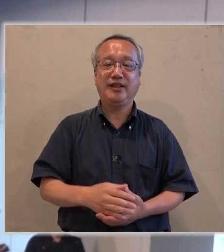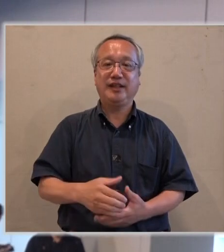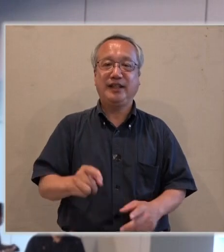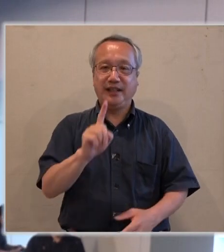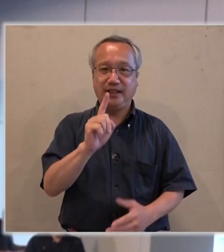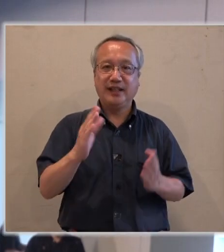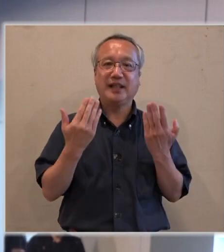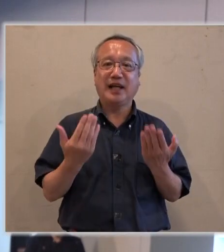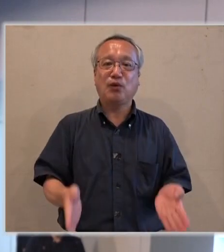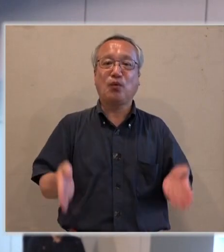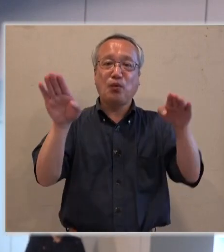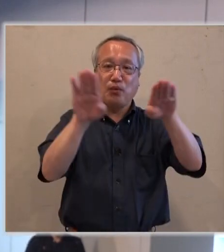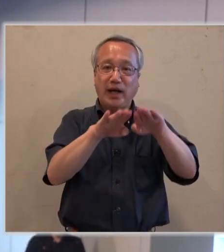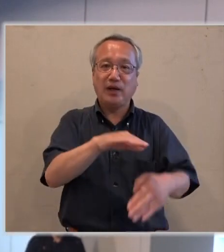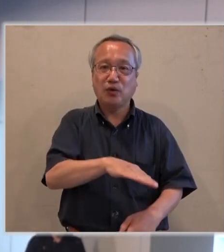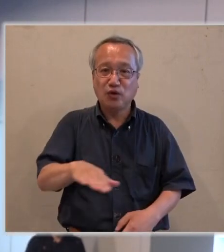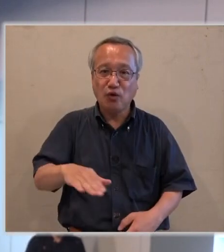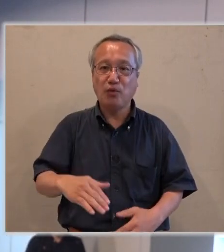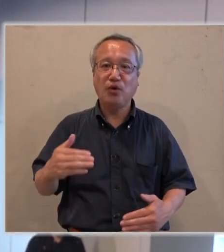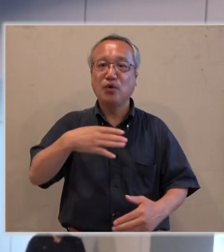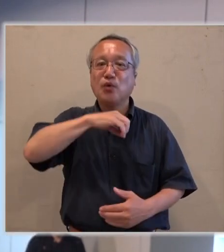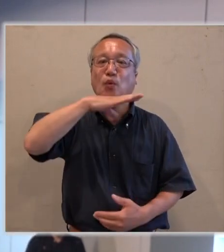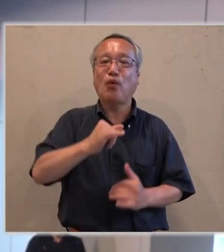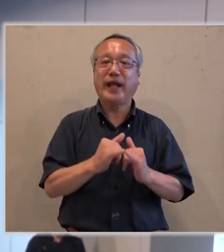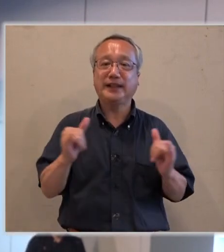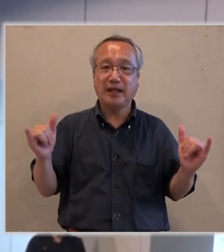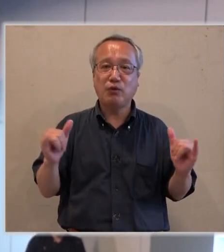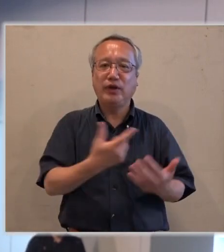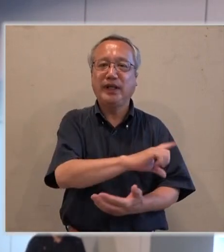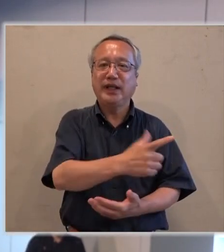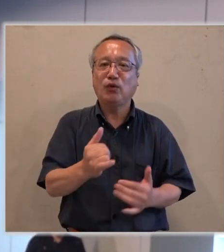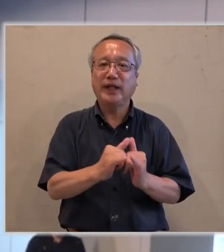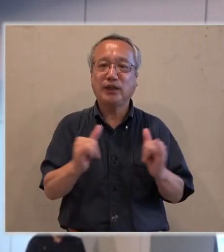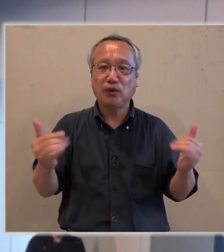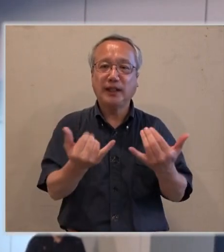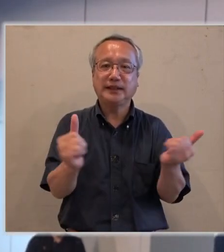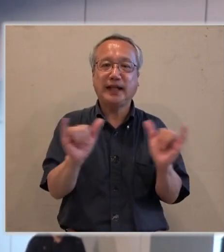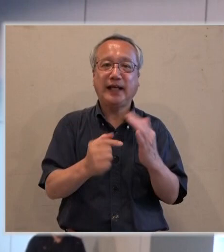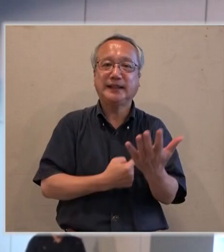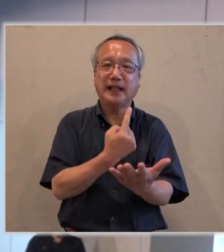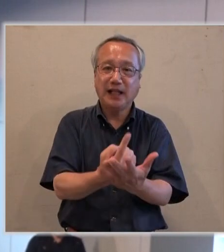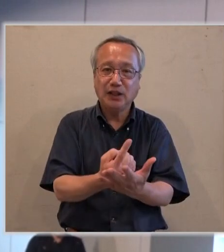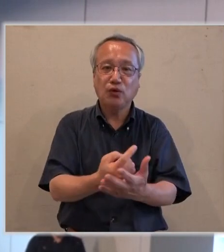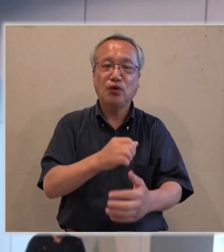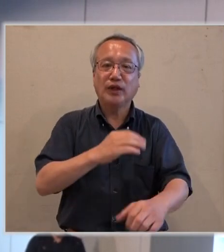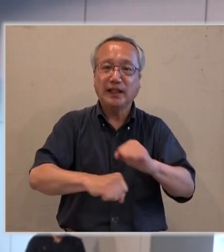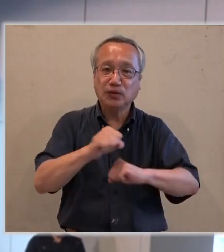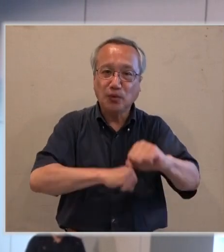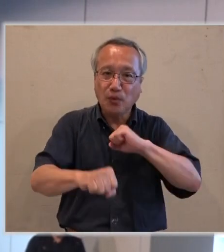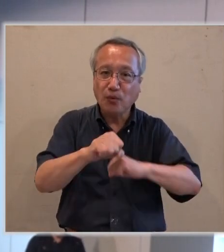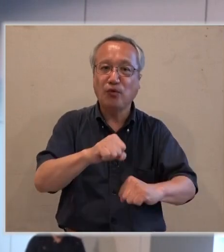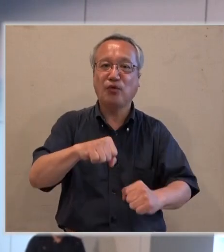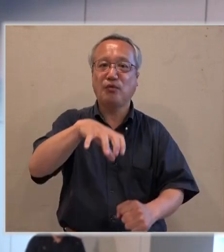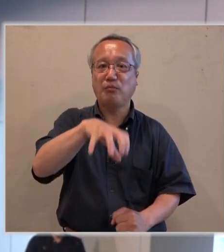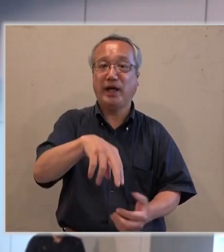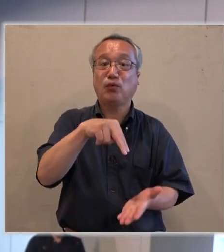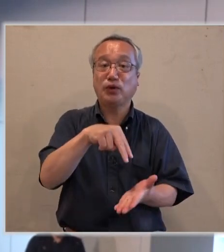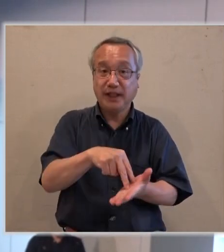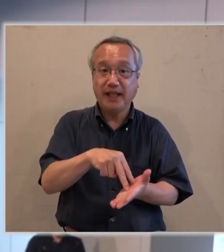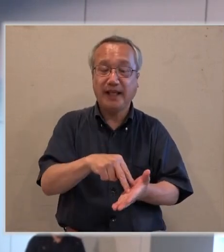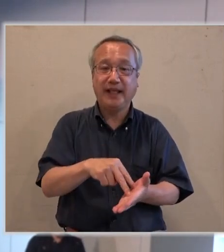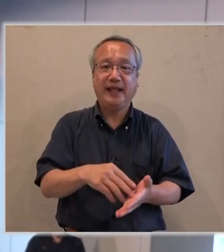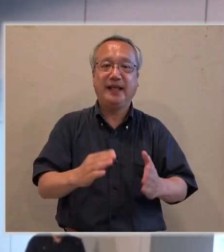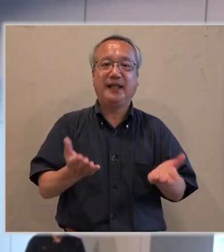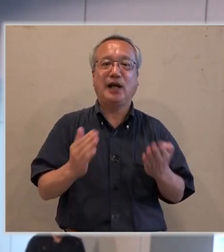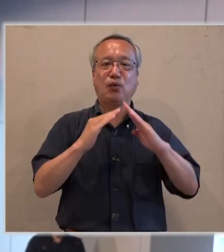も児童もそしていろんな方が社会参加する活動として学校がそういう